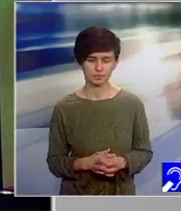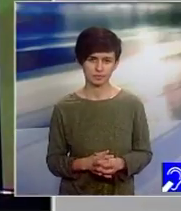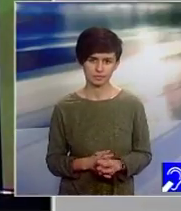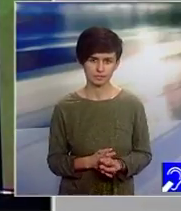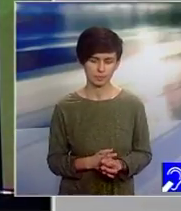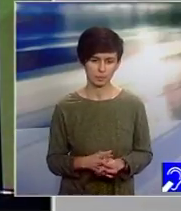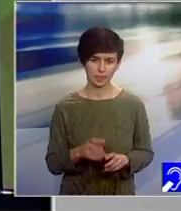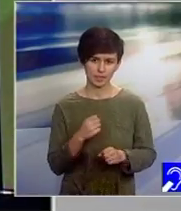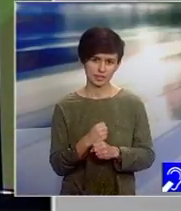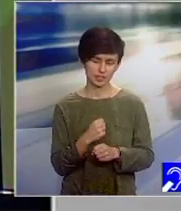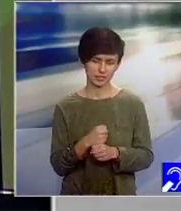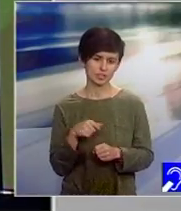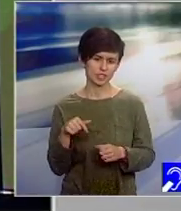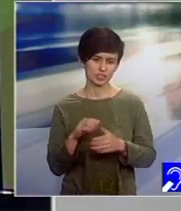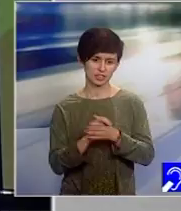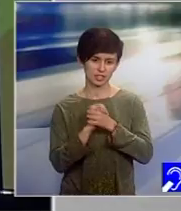acest succes.